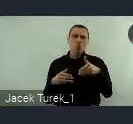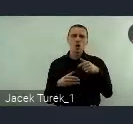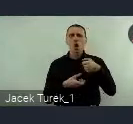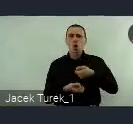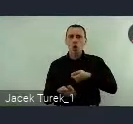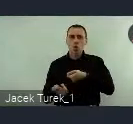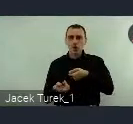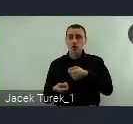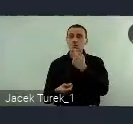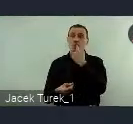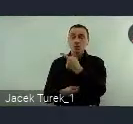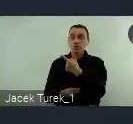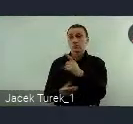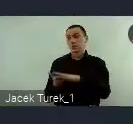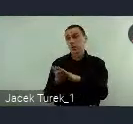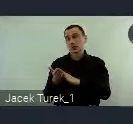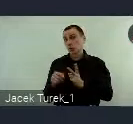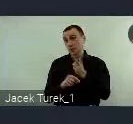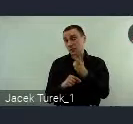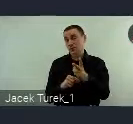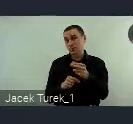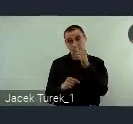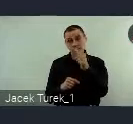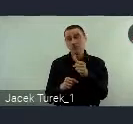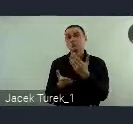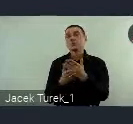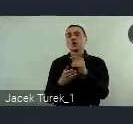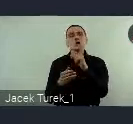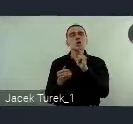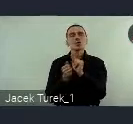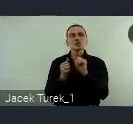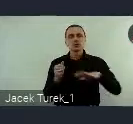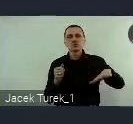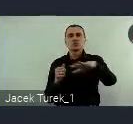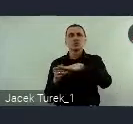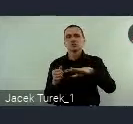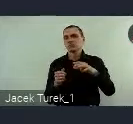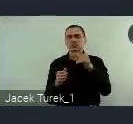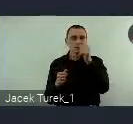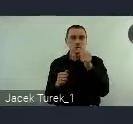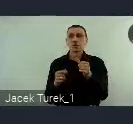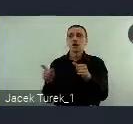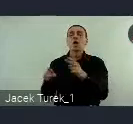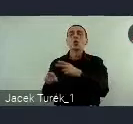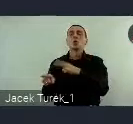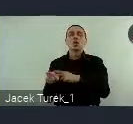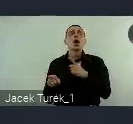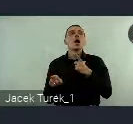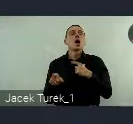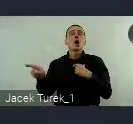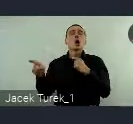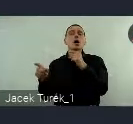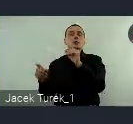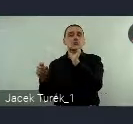jako klub powiemy No sorry nie możemy zapewnić dostępności bo lodowisko jest takie i takie i tyle i urząd będzie musiał odpowiedzieć temu człowiekowi